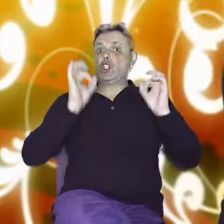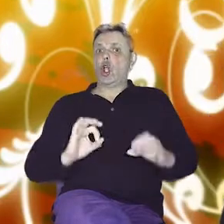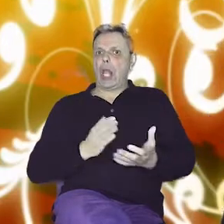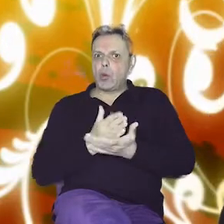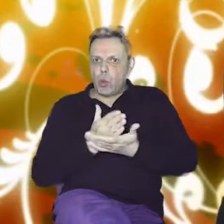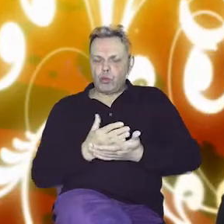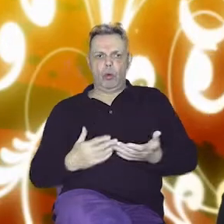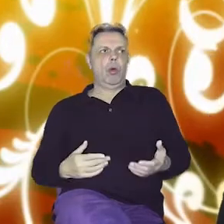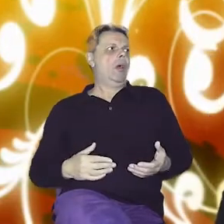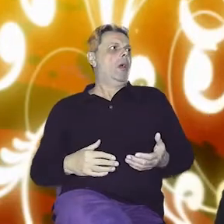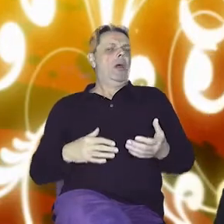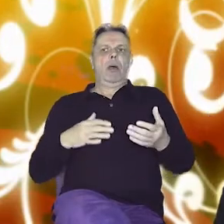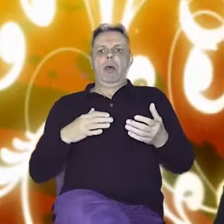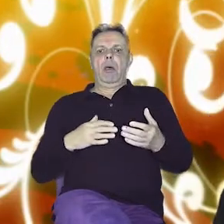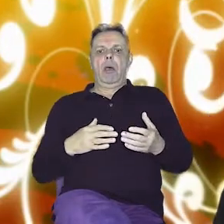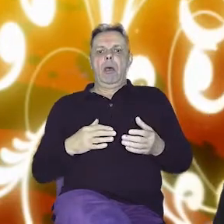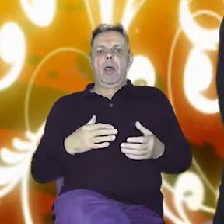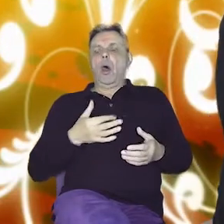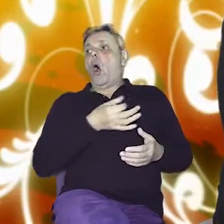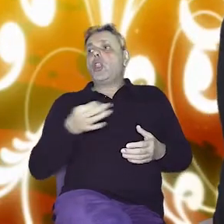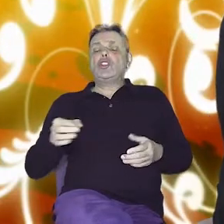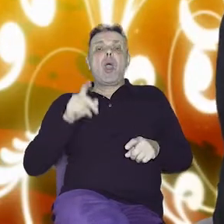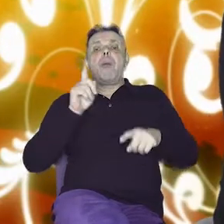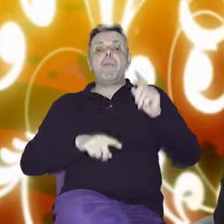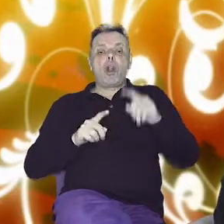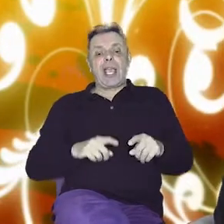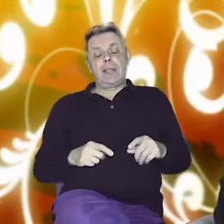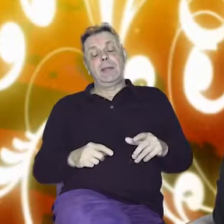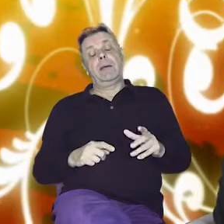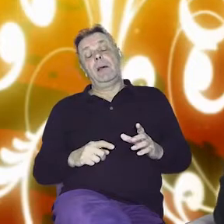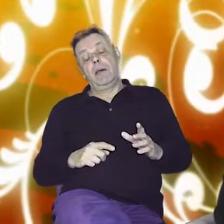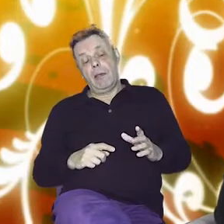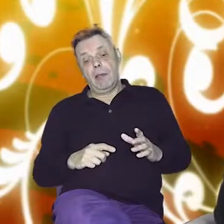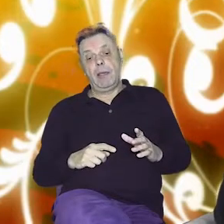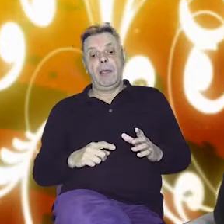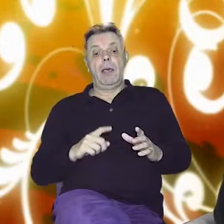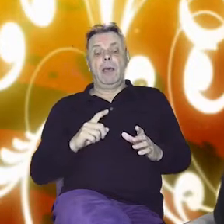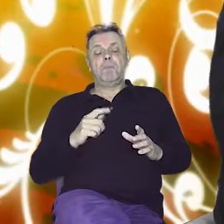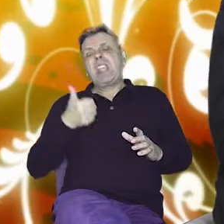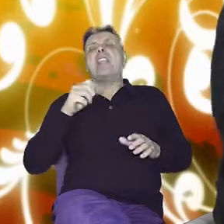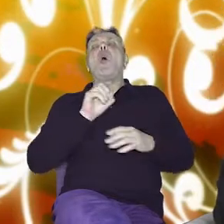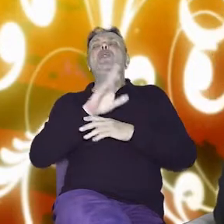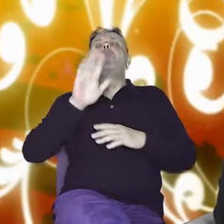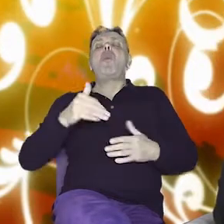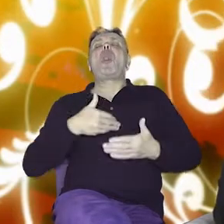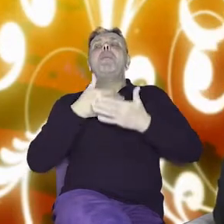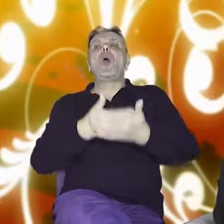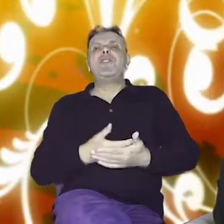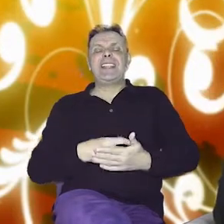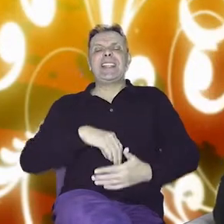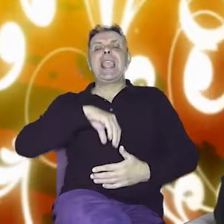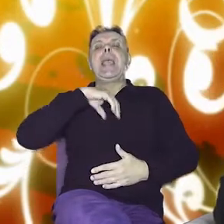ne? X puta je potrebno uključiti, ne znam, socijalnu službu. X puta je idealno je ponekad, da ne